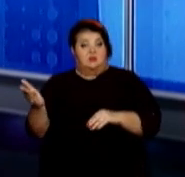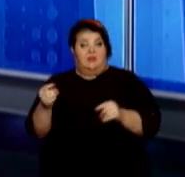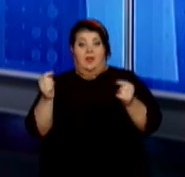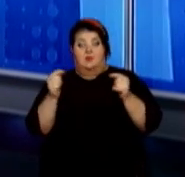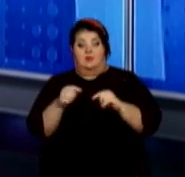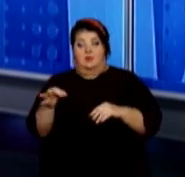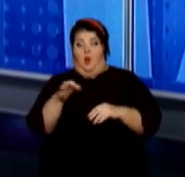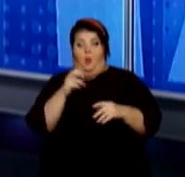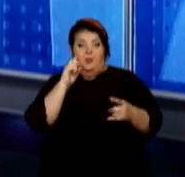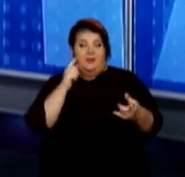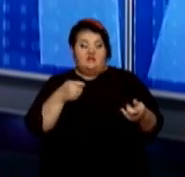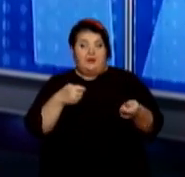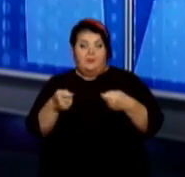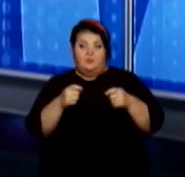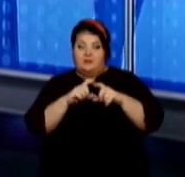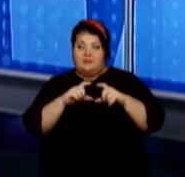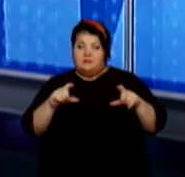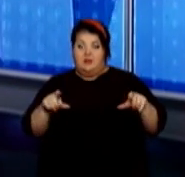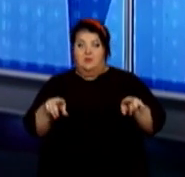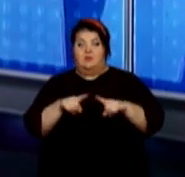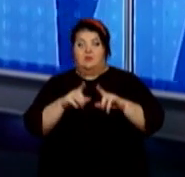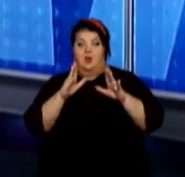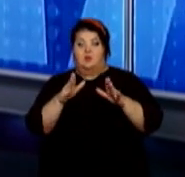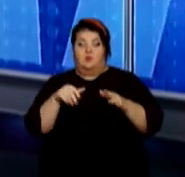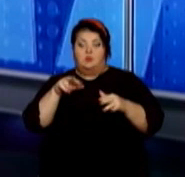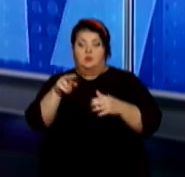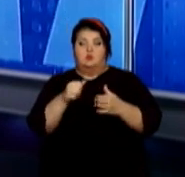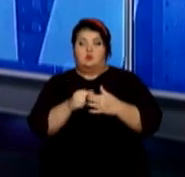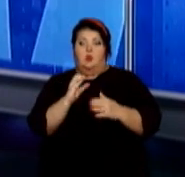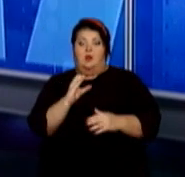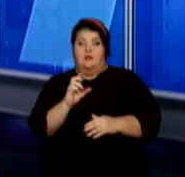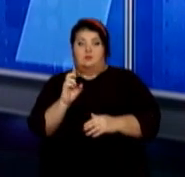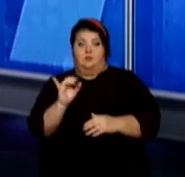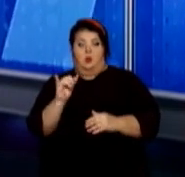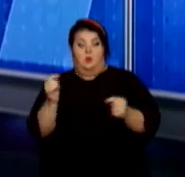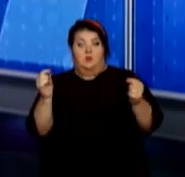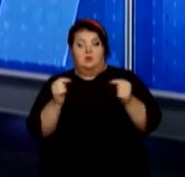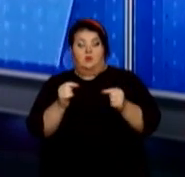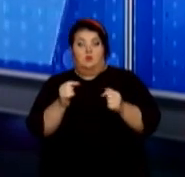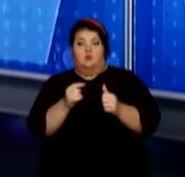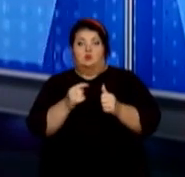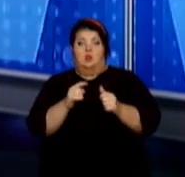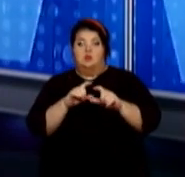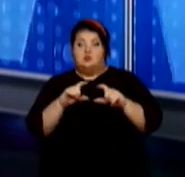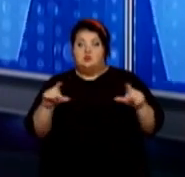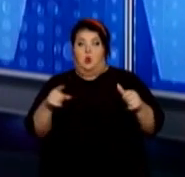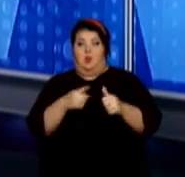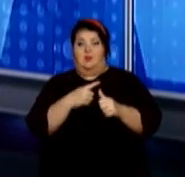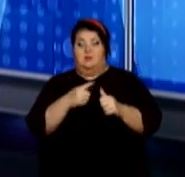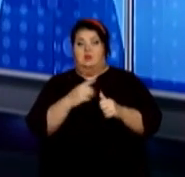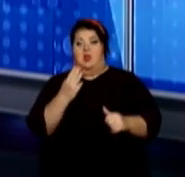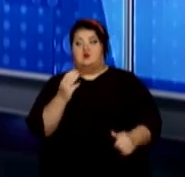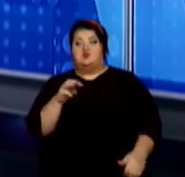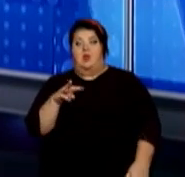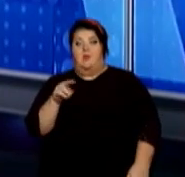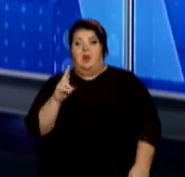навпроти облдержадміністрації. Також вона буде йти до СБУ і навпроти школи імені Шемякіна. Там також будуть